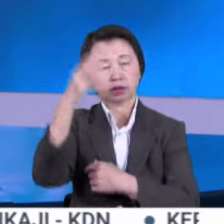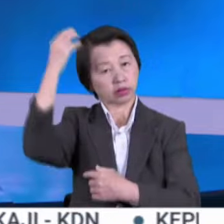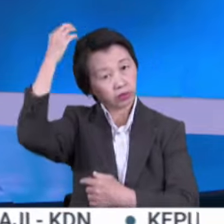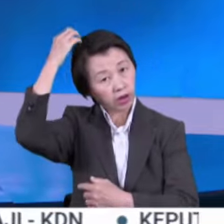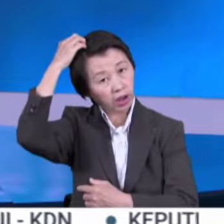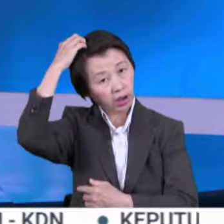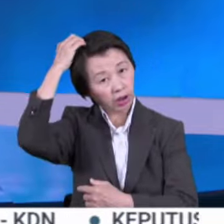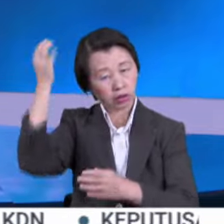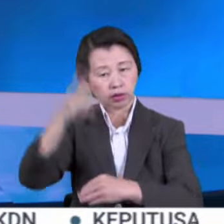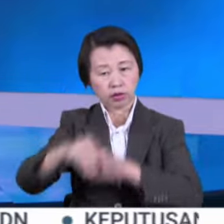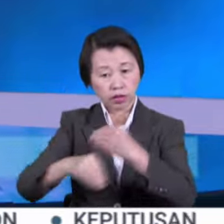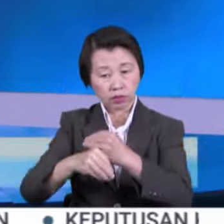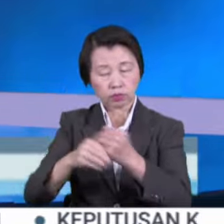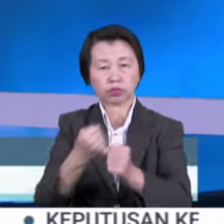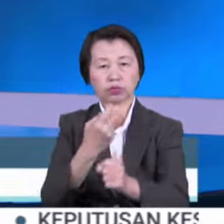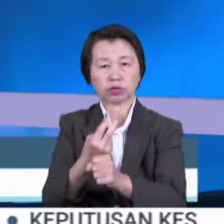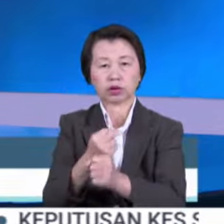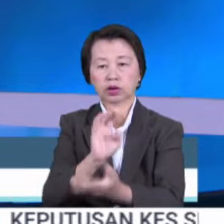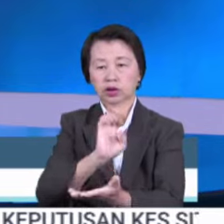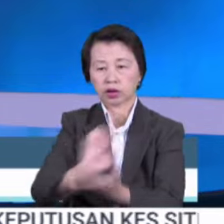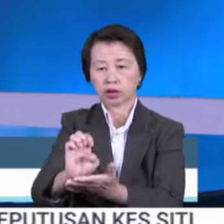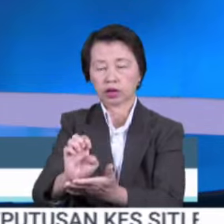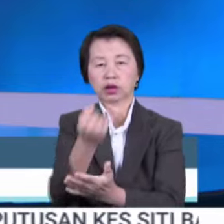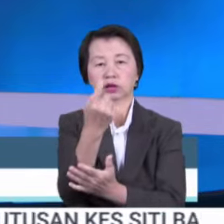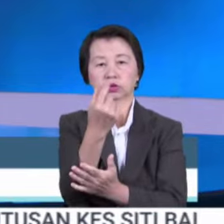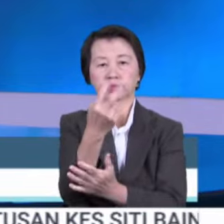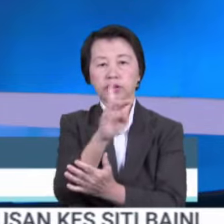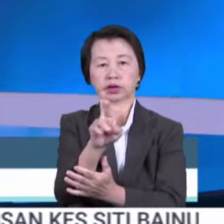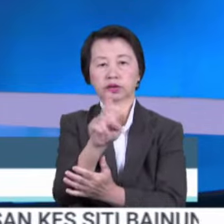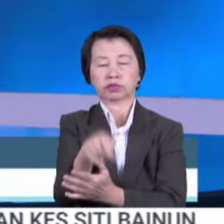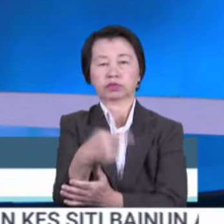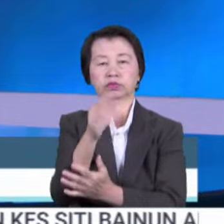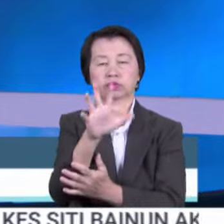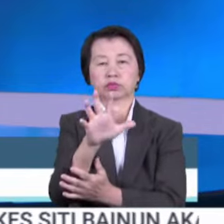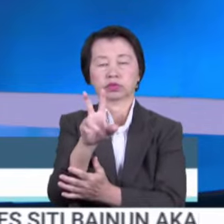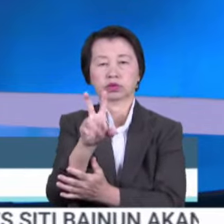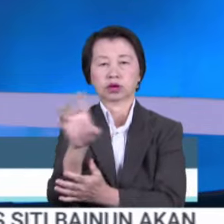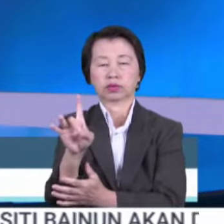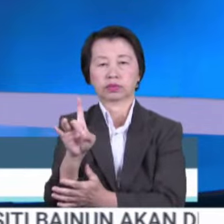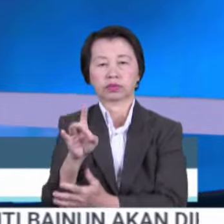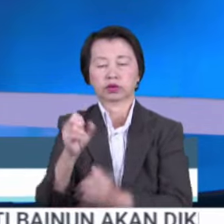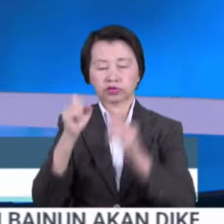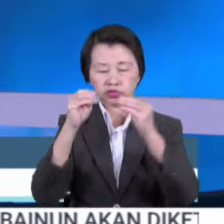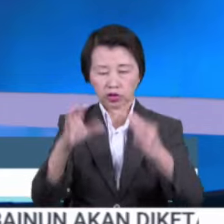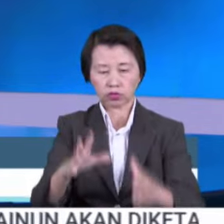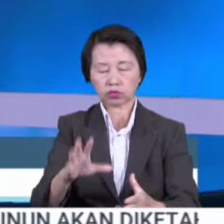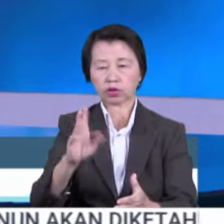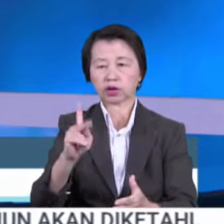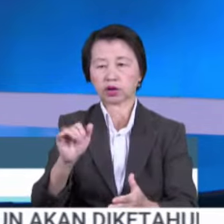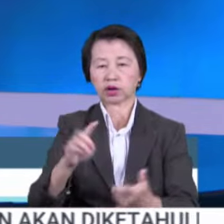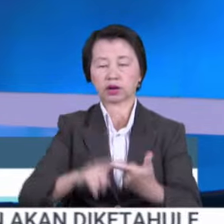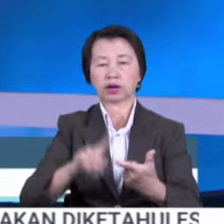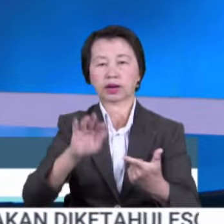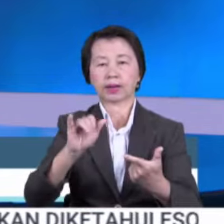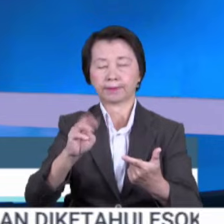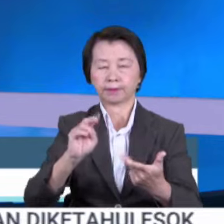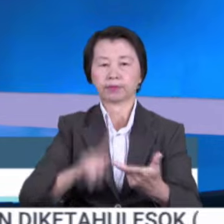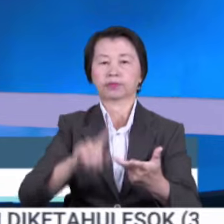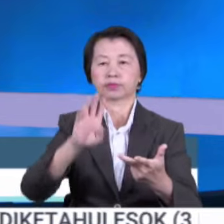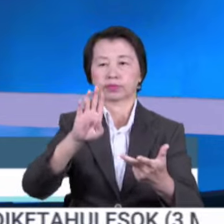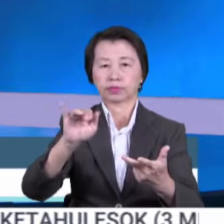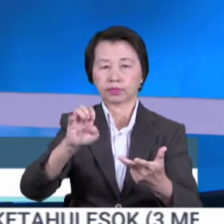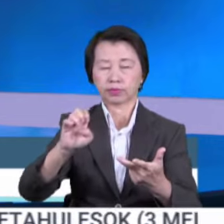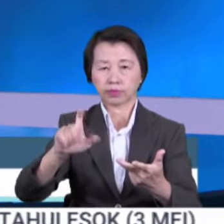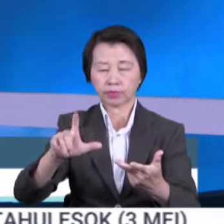ia imbuhan tahunan dan elang kepada 11.528 guru Kafa Imam Bilal Siak dan guru